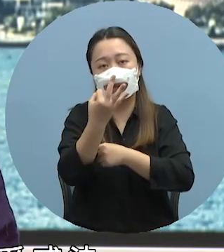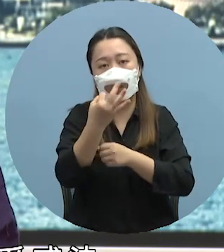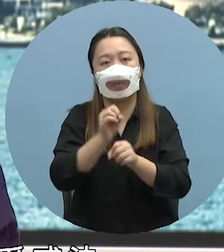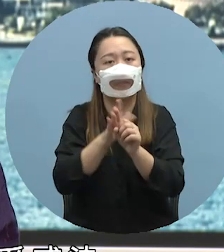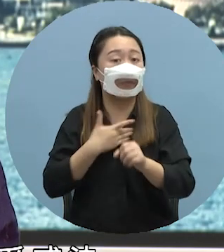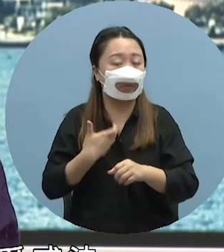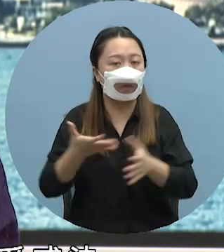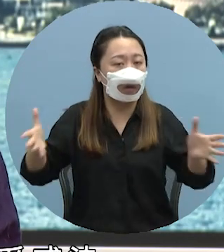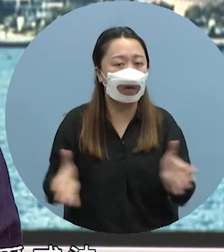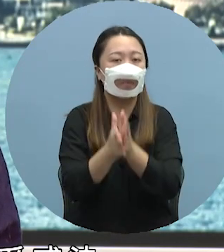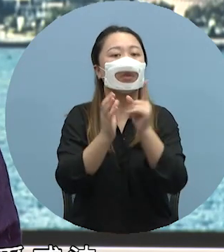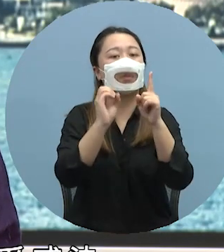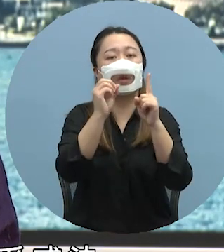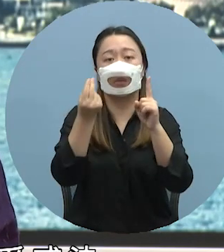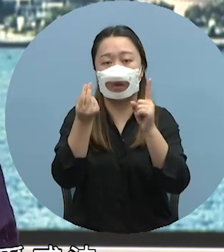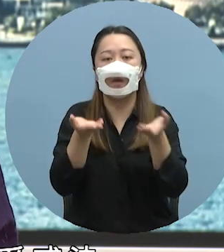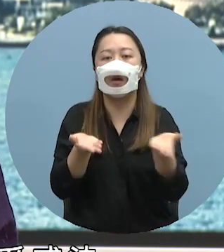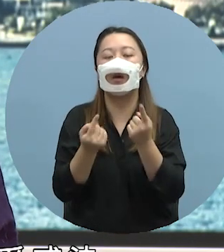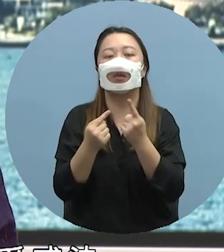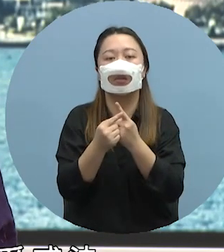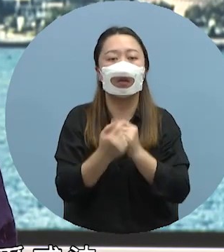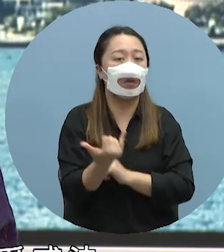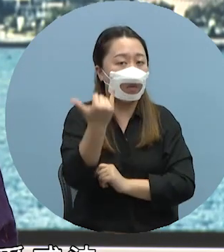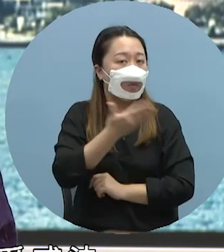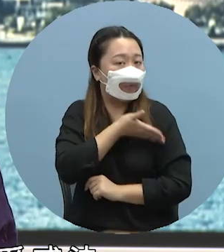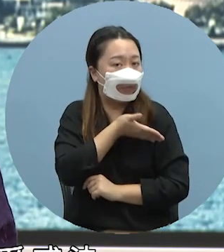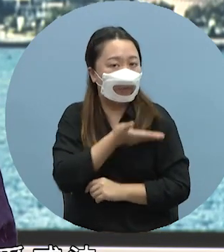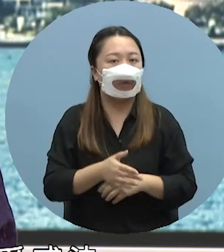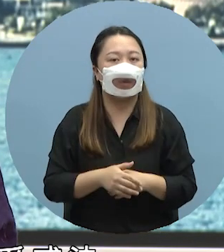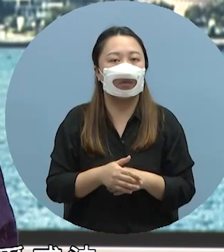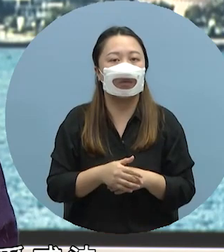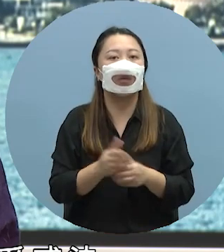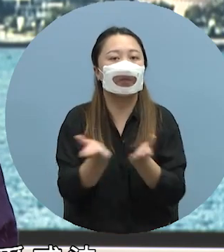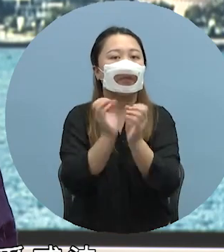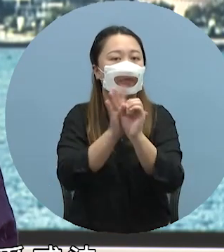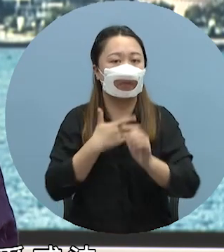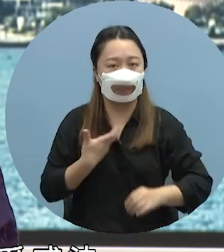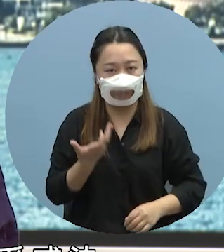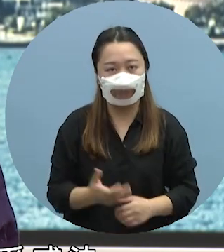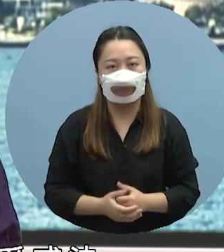咁而家總共就係107個顧客同埋6個職員咧係受影響嘅。